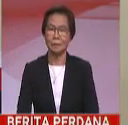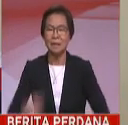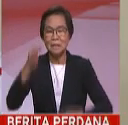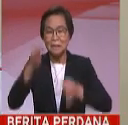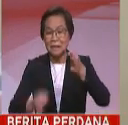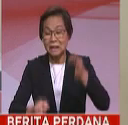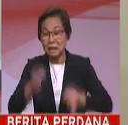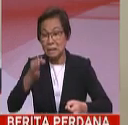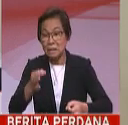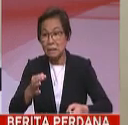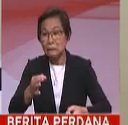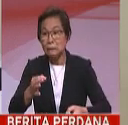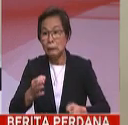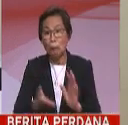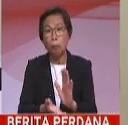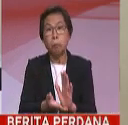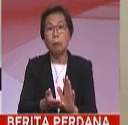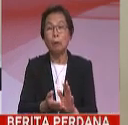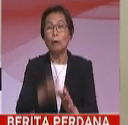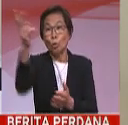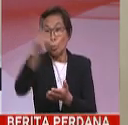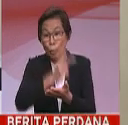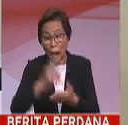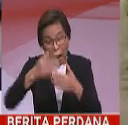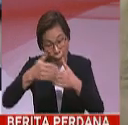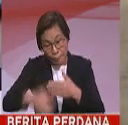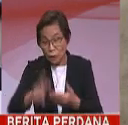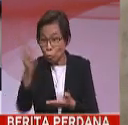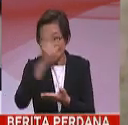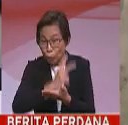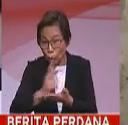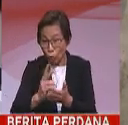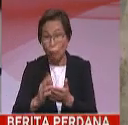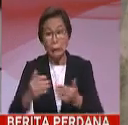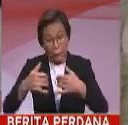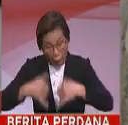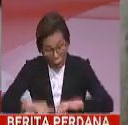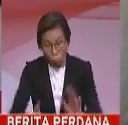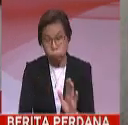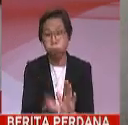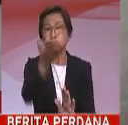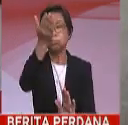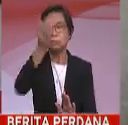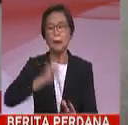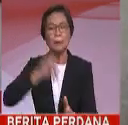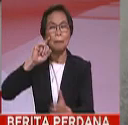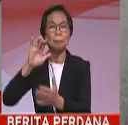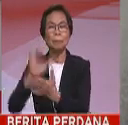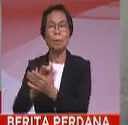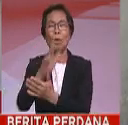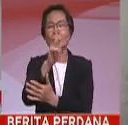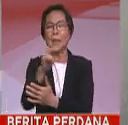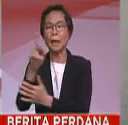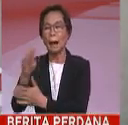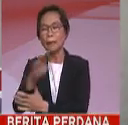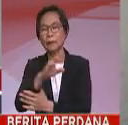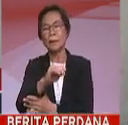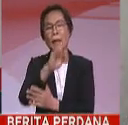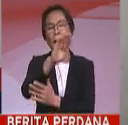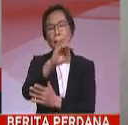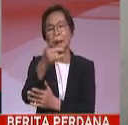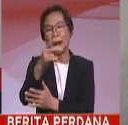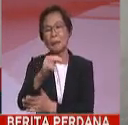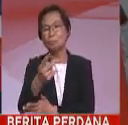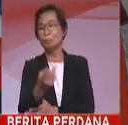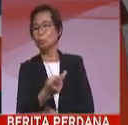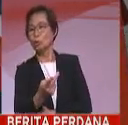Sekiranya kes tidak berkurang selepas tempoh 2 minggu, saya yakin pihak Kementerian Kesihatan Malaysia dan juga Majlis Keselamatan